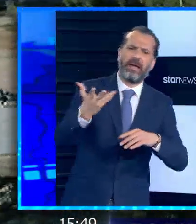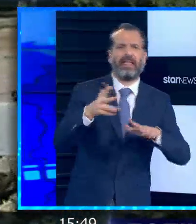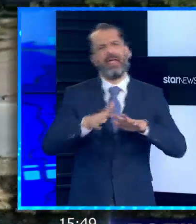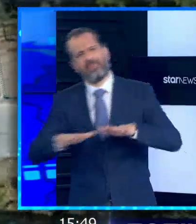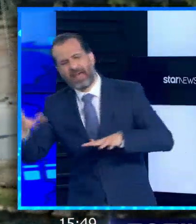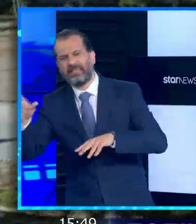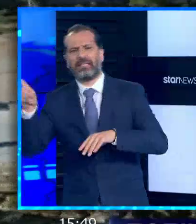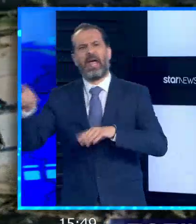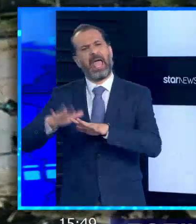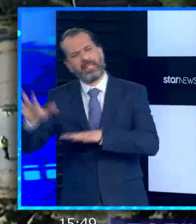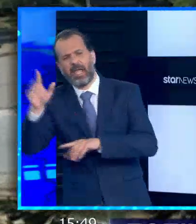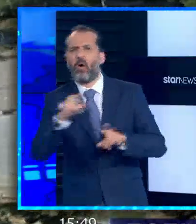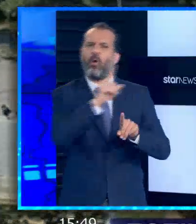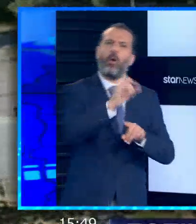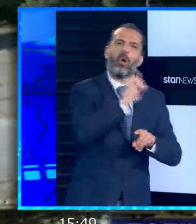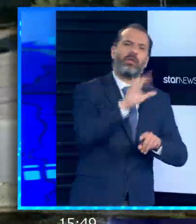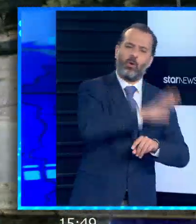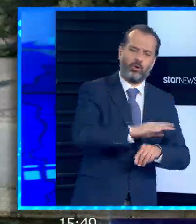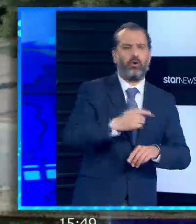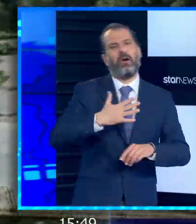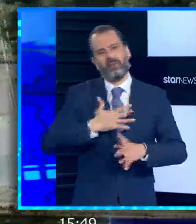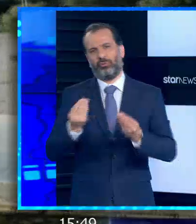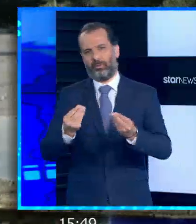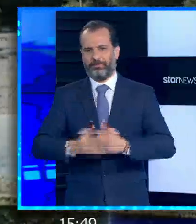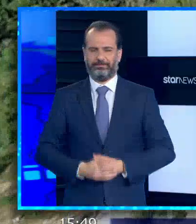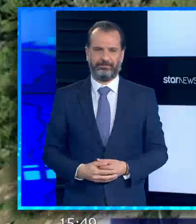στο Ιόνιο και στο Αιγαίο. Ευχαριστούμε πολύ, Θοδωρή.